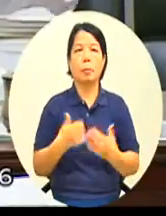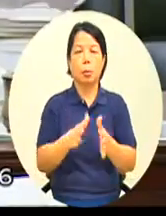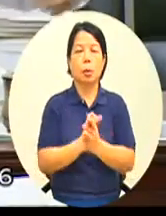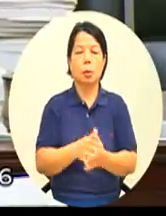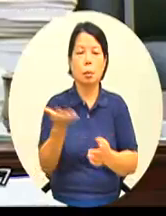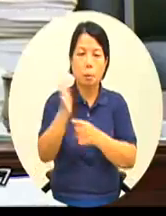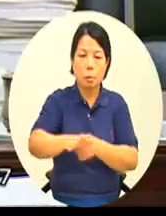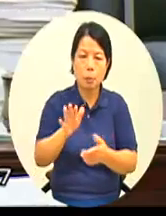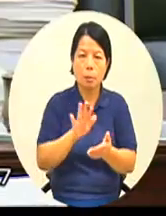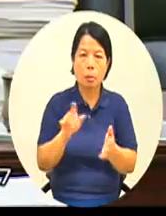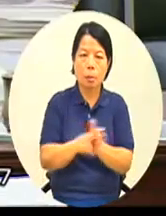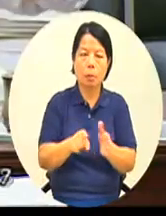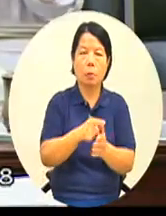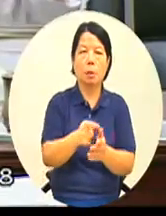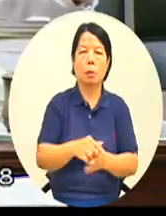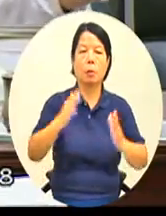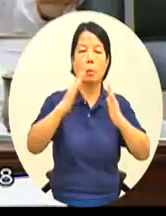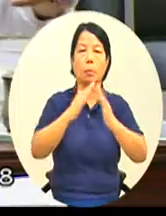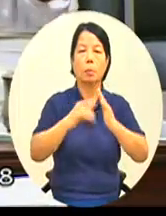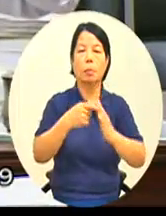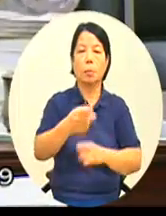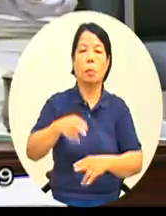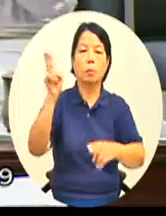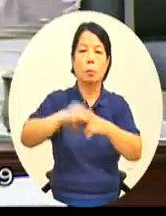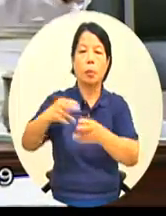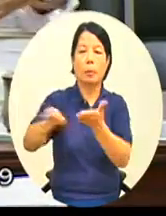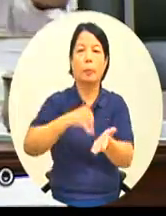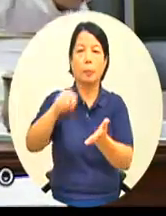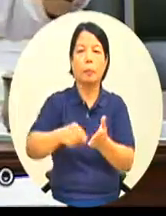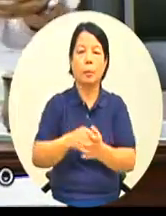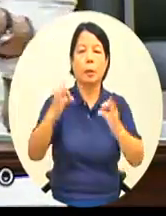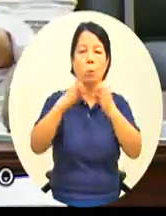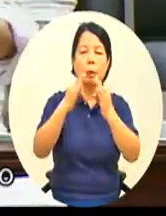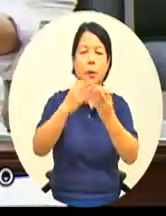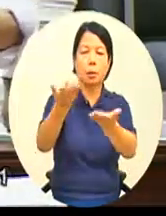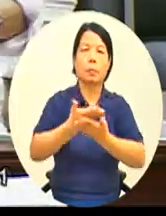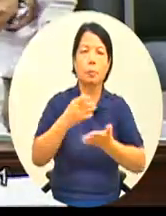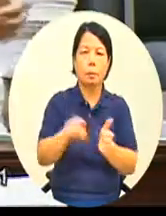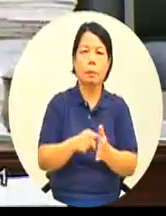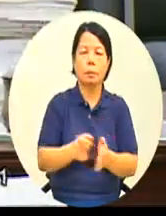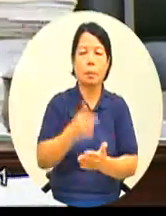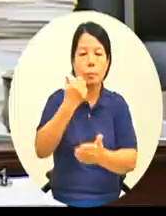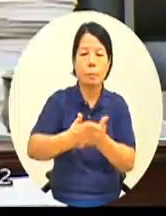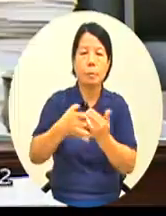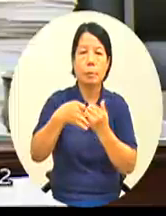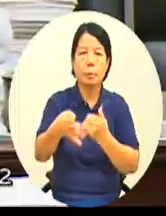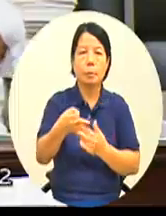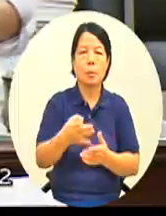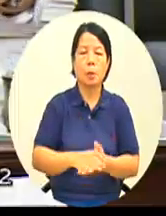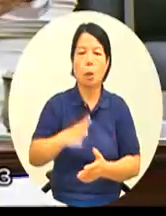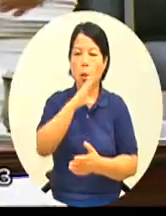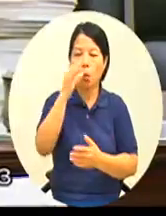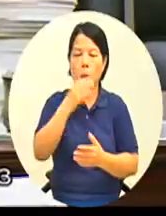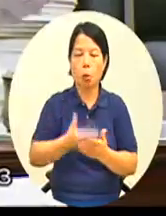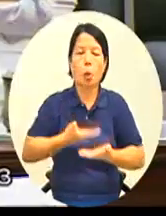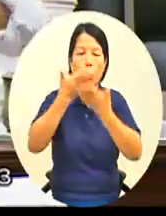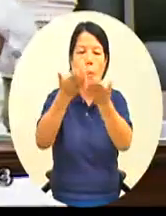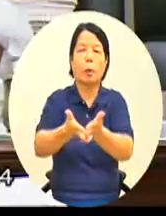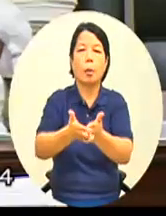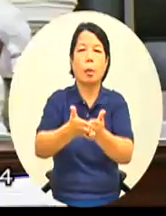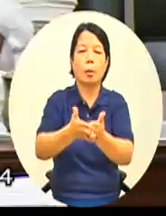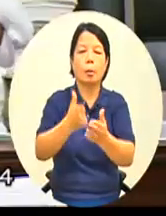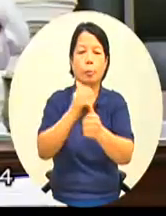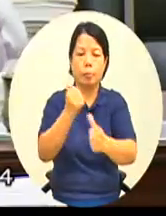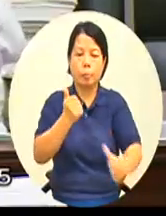用的时阵，啊，一间厝去就是拍卖，还是说银行还是怎么接收余额，再回给你们的家人，啊，剩下在那边扣